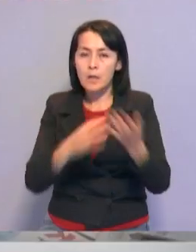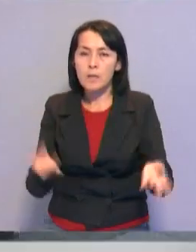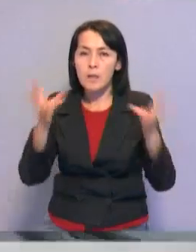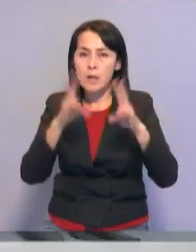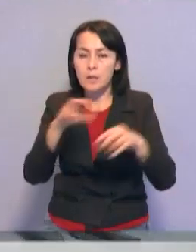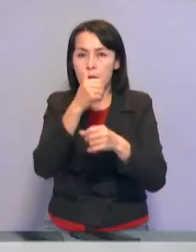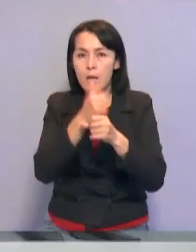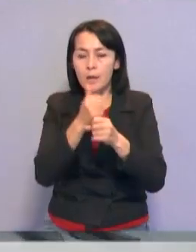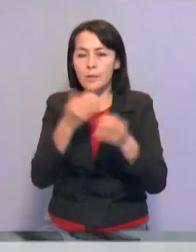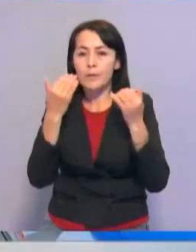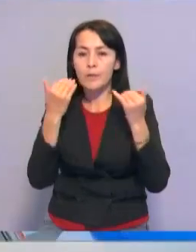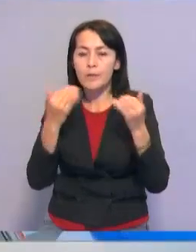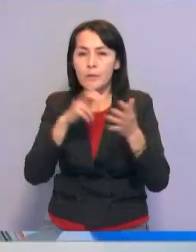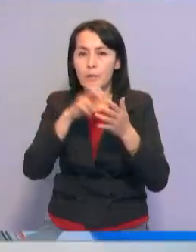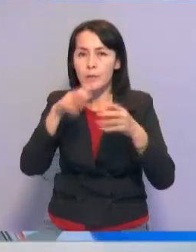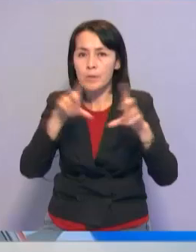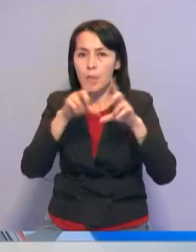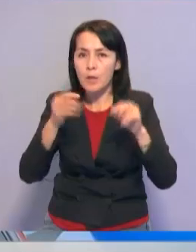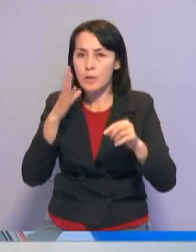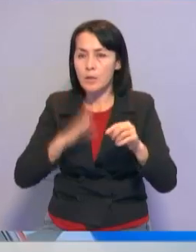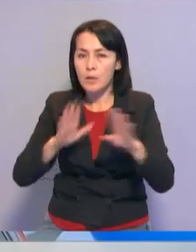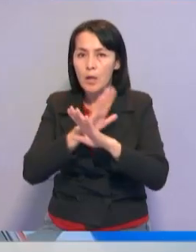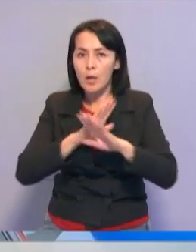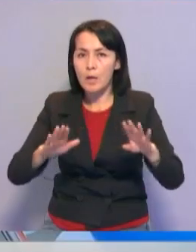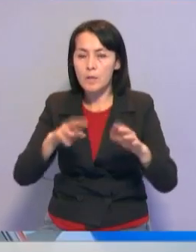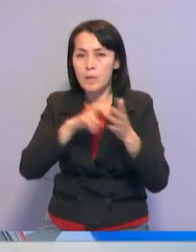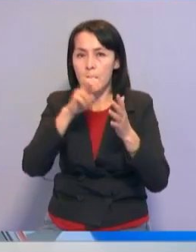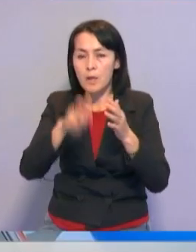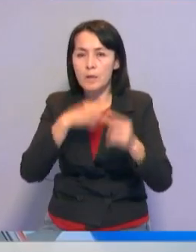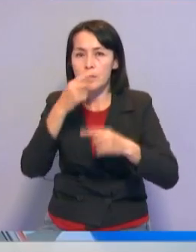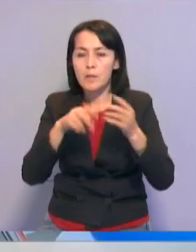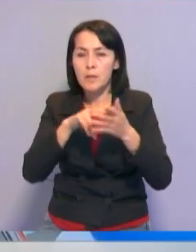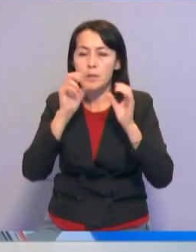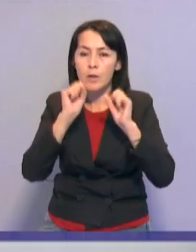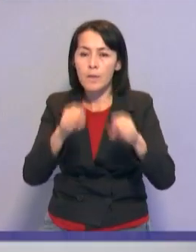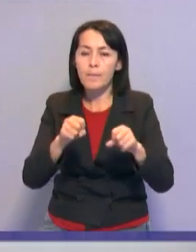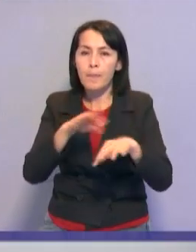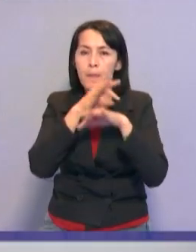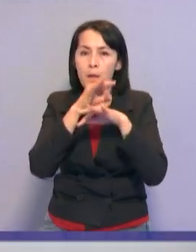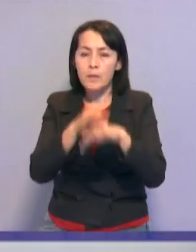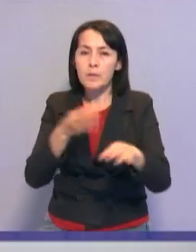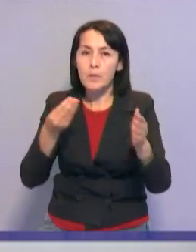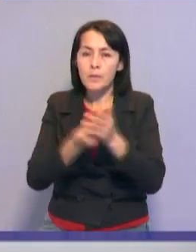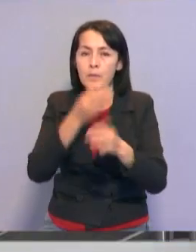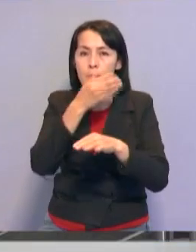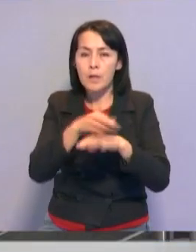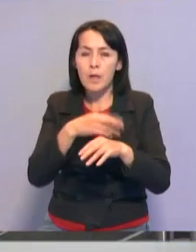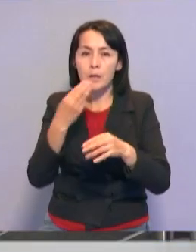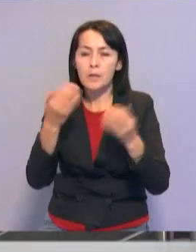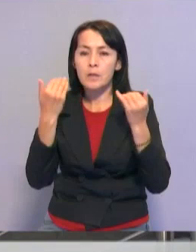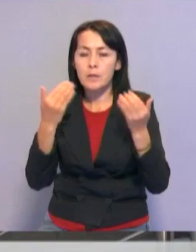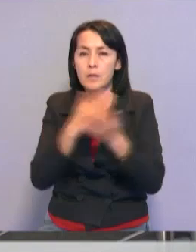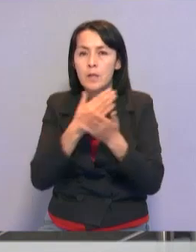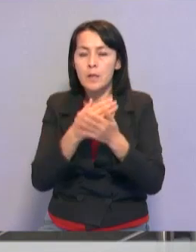оставаться актуальной. Сегодня почтовые службы не ограничиваются лишь передачей писем. Через Казпочту можно отправлять посылки и оплачивать кредиты. Праздник